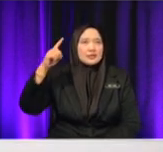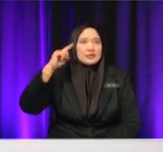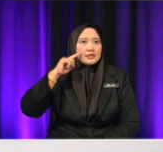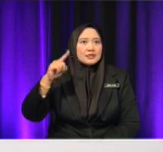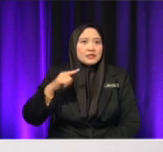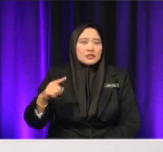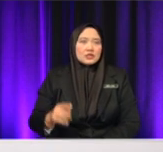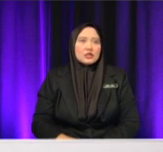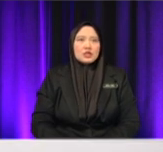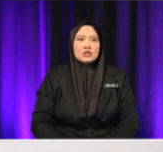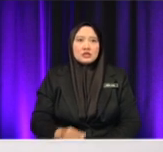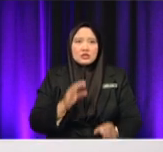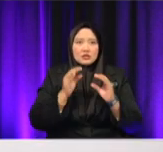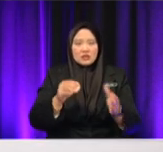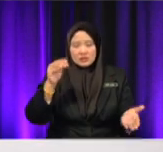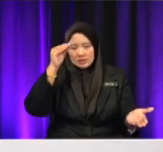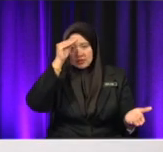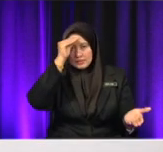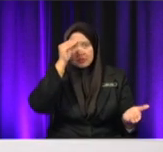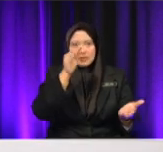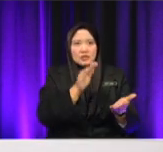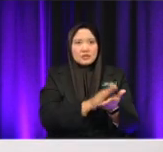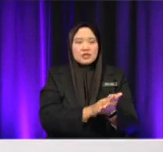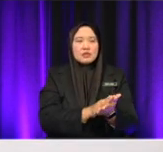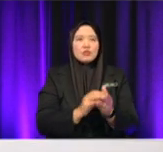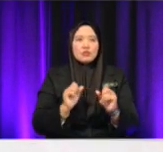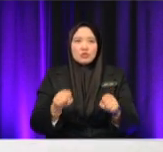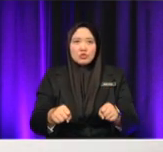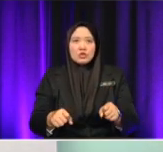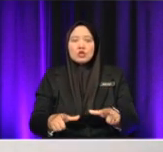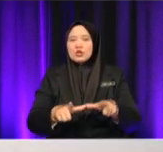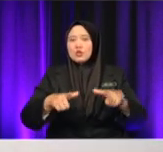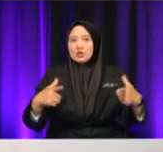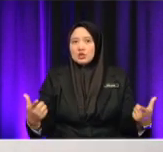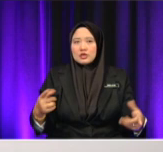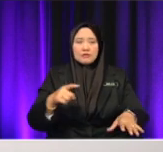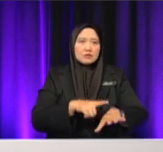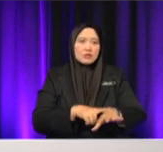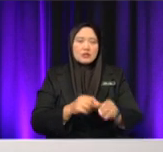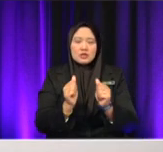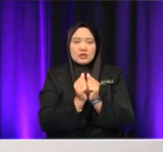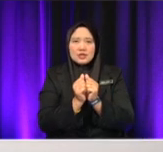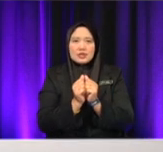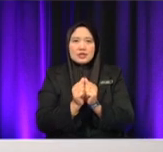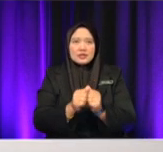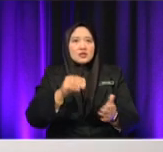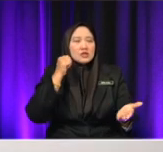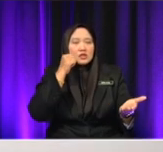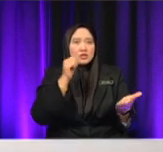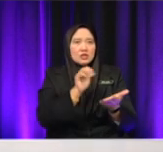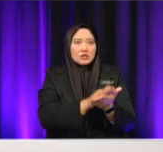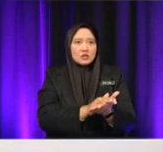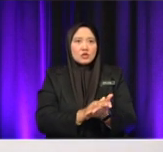suami boleh memberikan kasih sayang dengan meluangkan Master bersama dengan istri contohnya dengan meluangkan hasil bersama